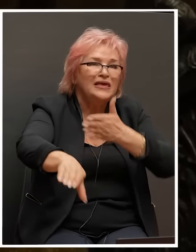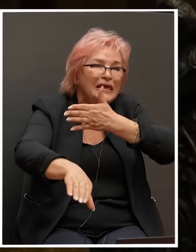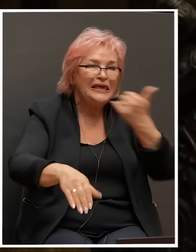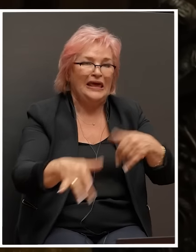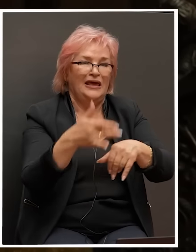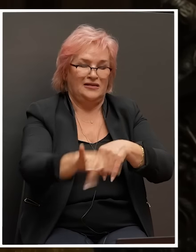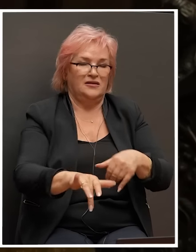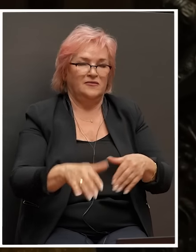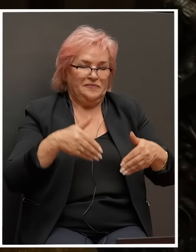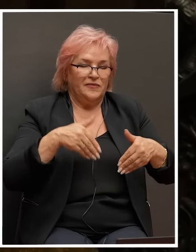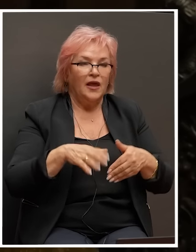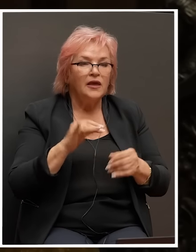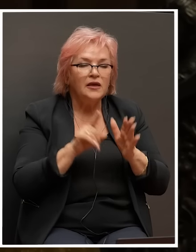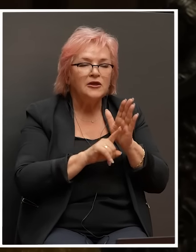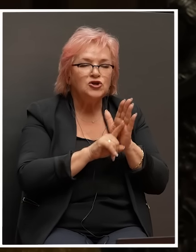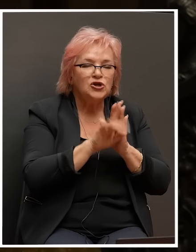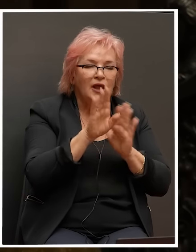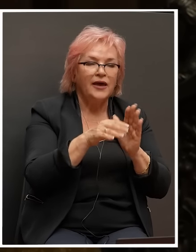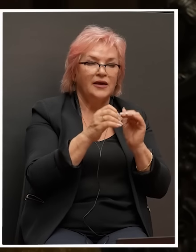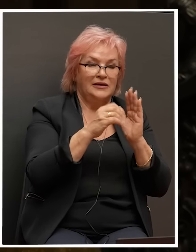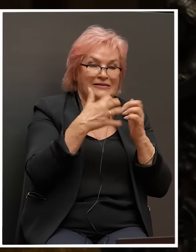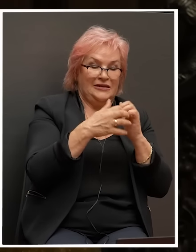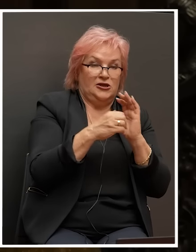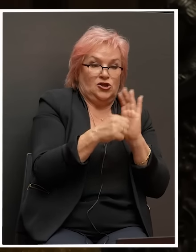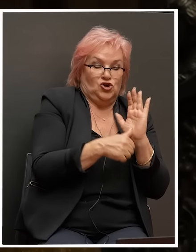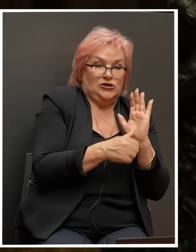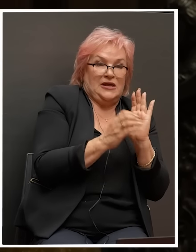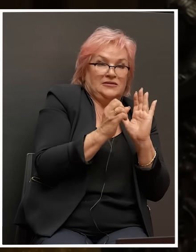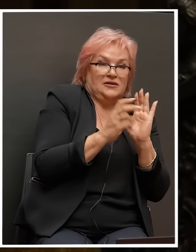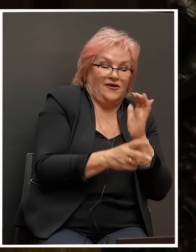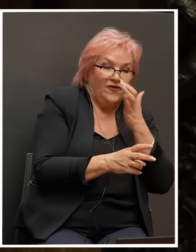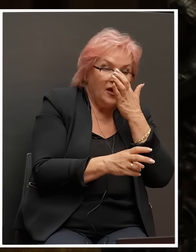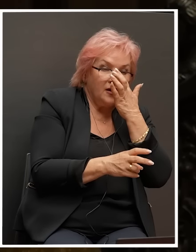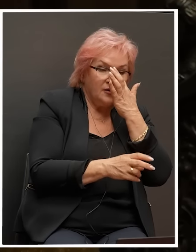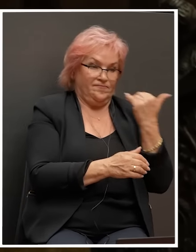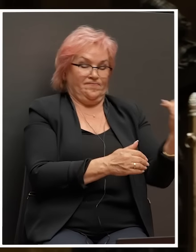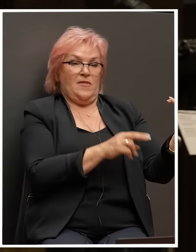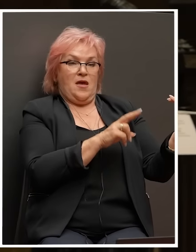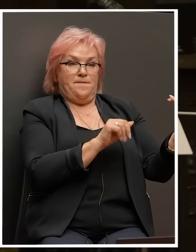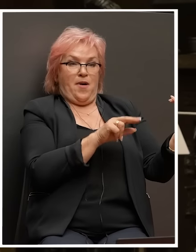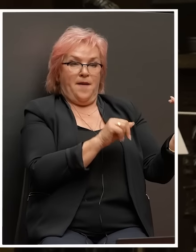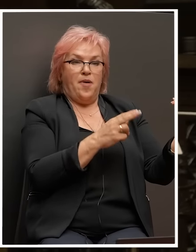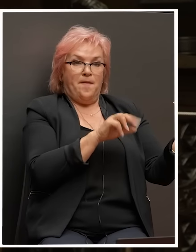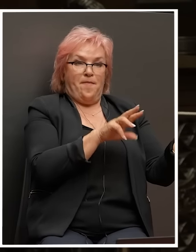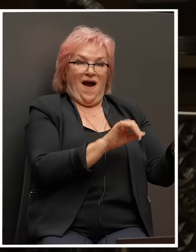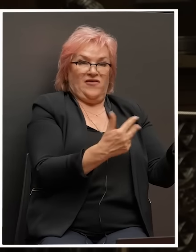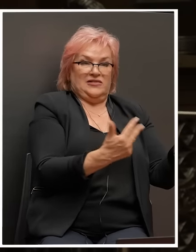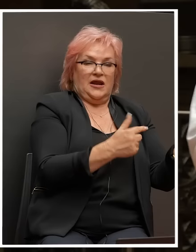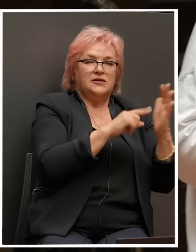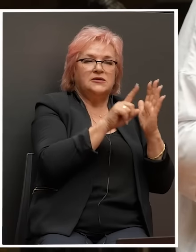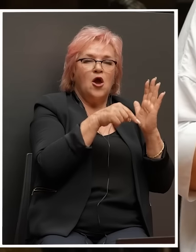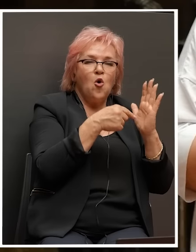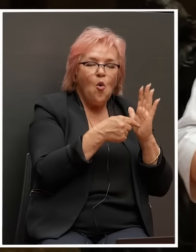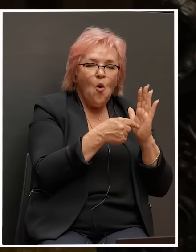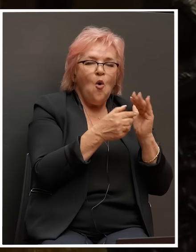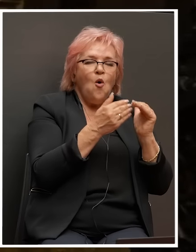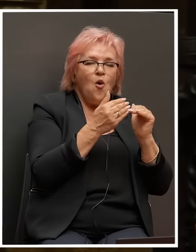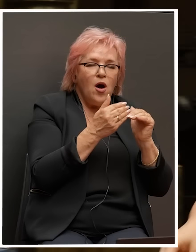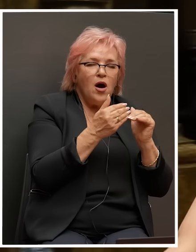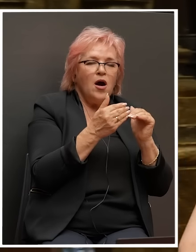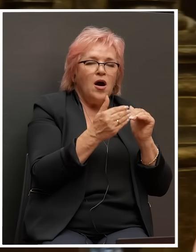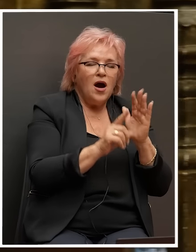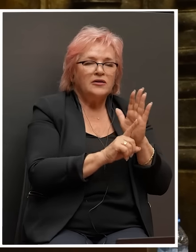И начиная с середины XVI века, а точнее с папы Павла III, город потихонечку